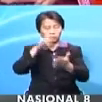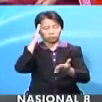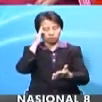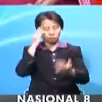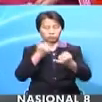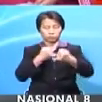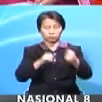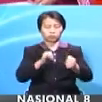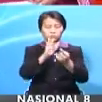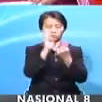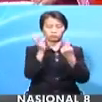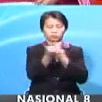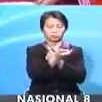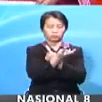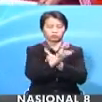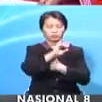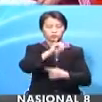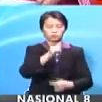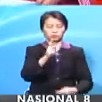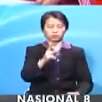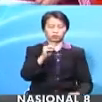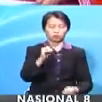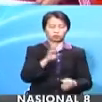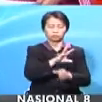jabatan kebajikan masyarakat